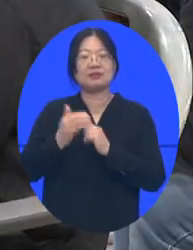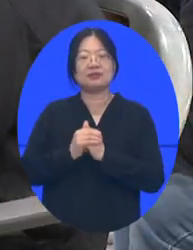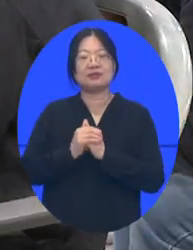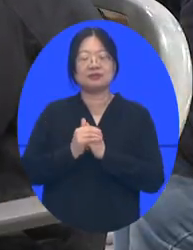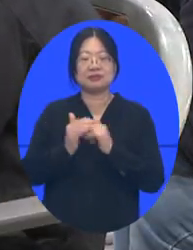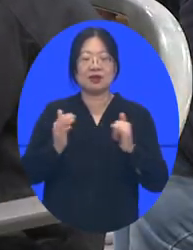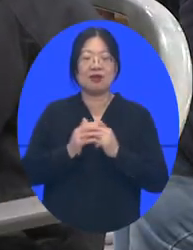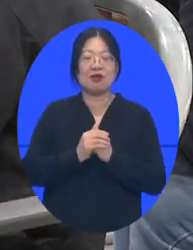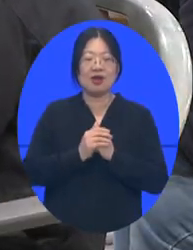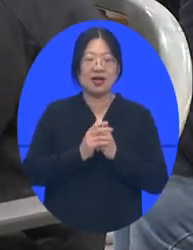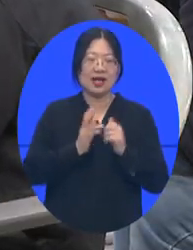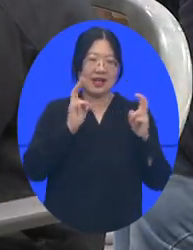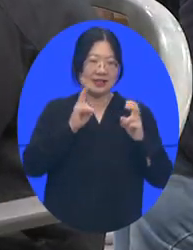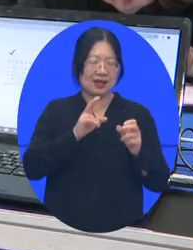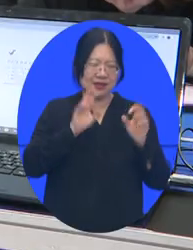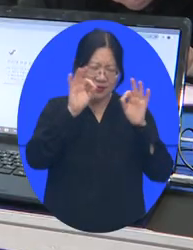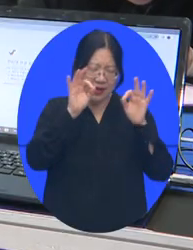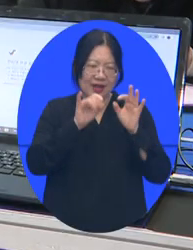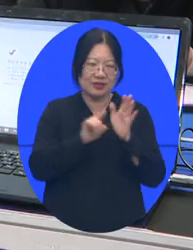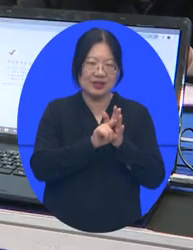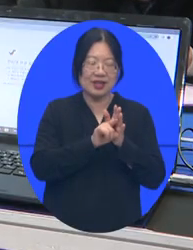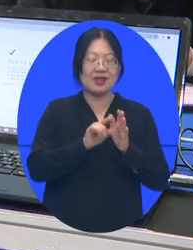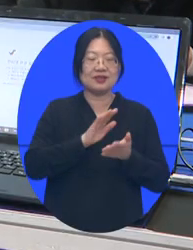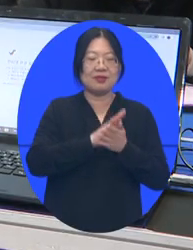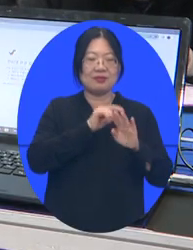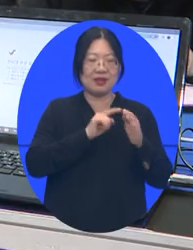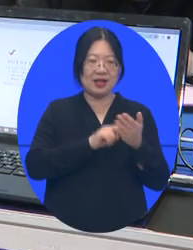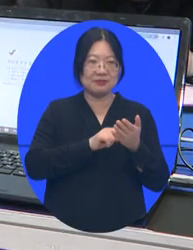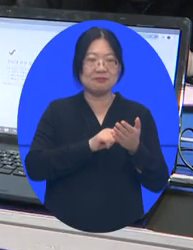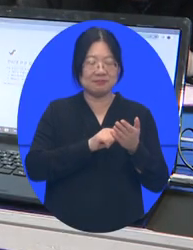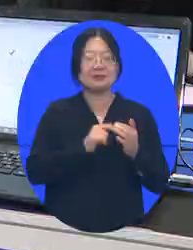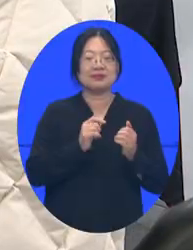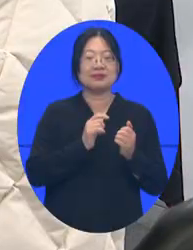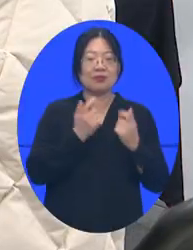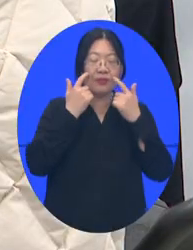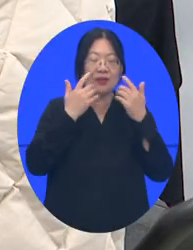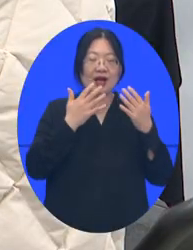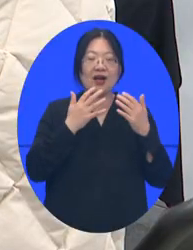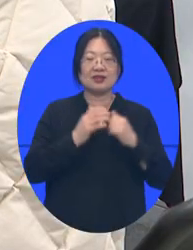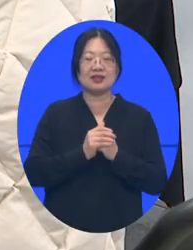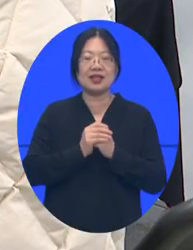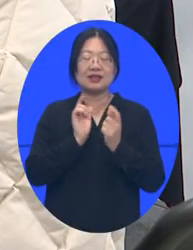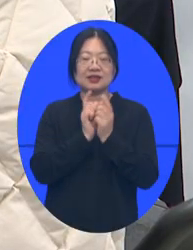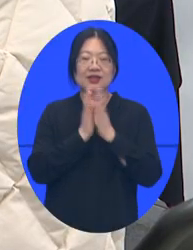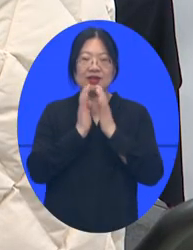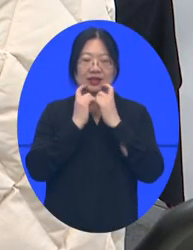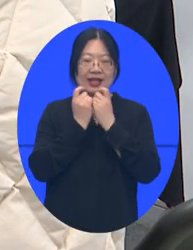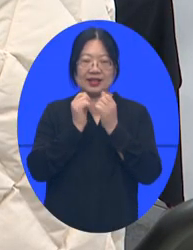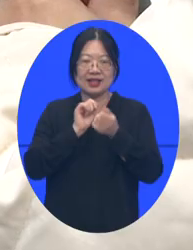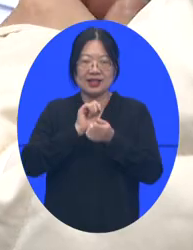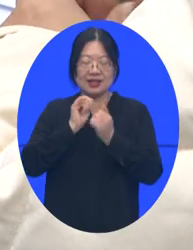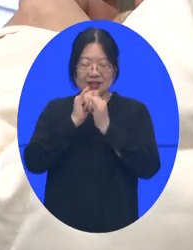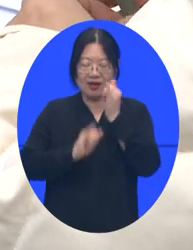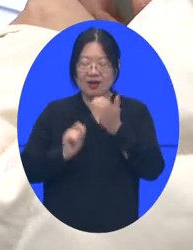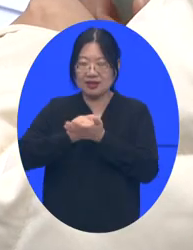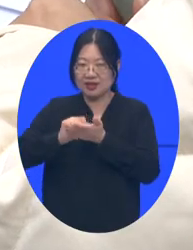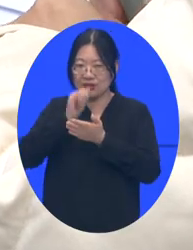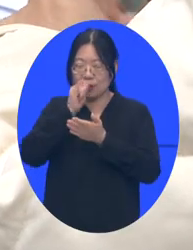뜨거운 열정을 실감케 합니다. 현장에서는 이력서를 쓰고 원하는 기업의 면접까지 한 번에 볼 수